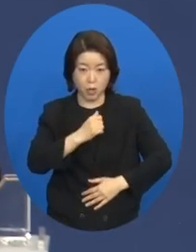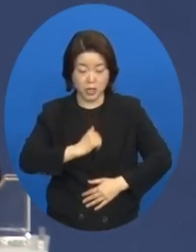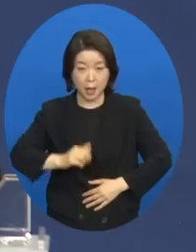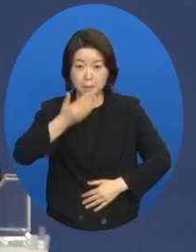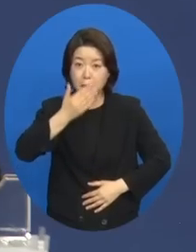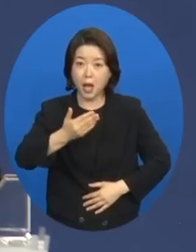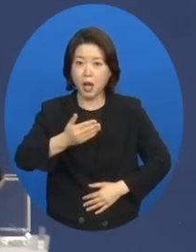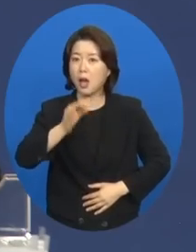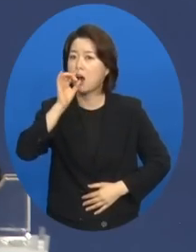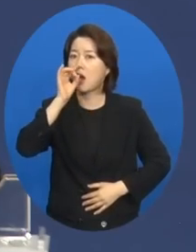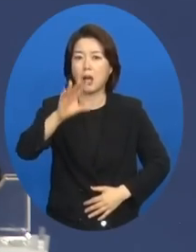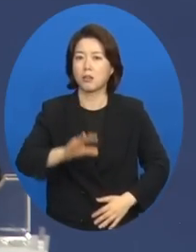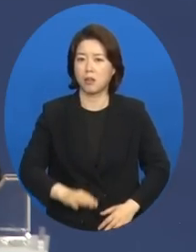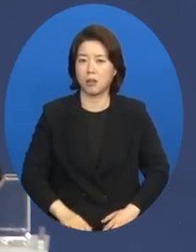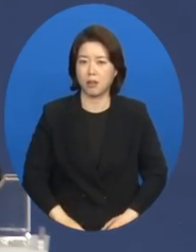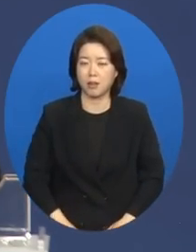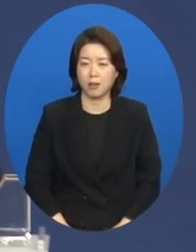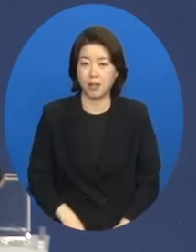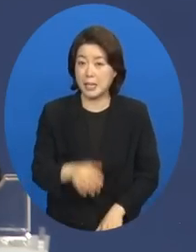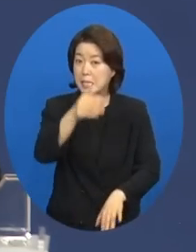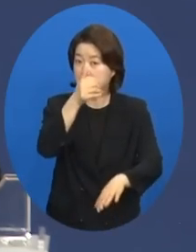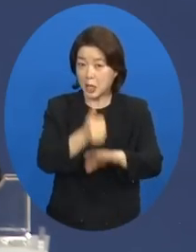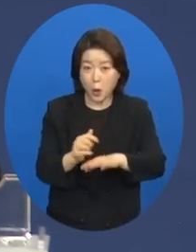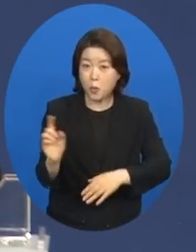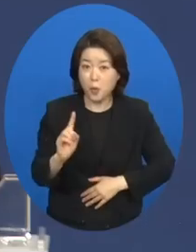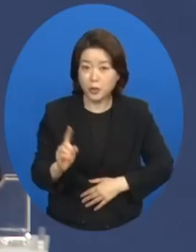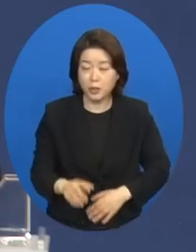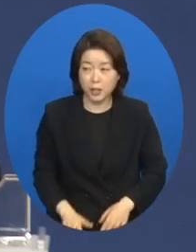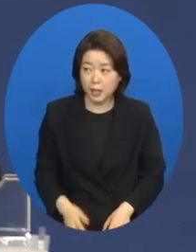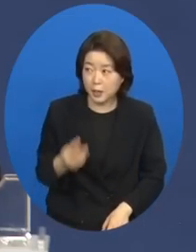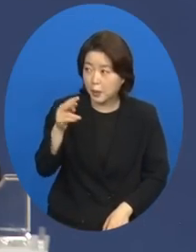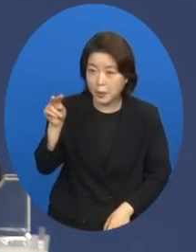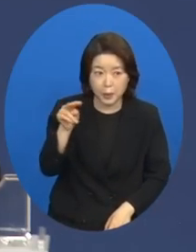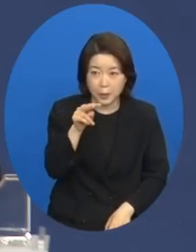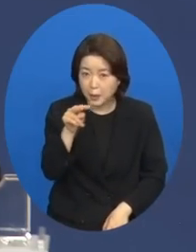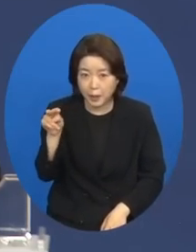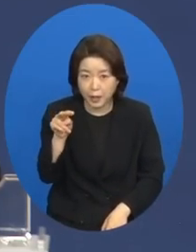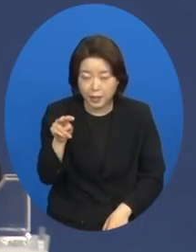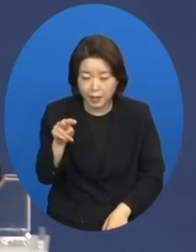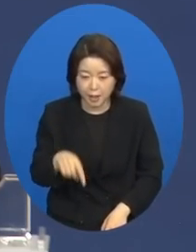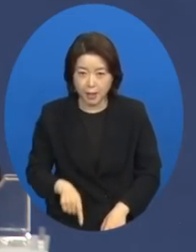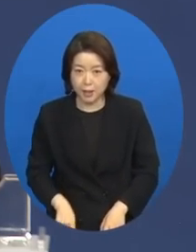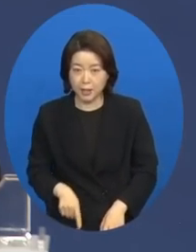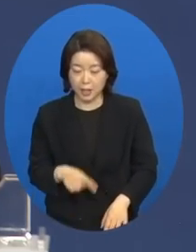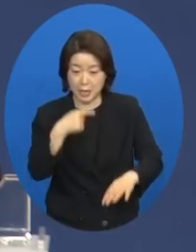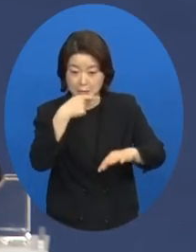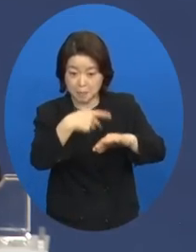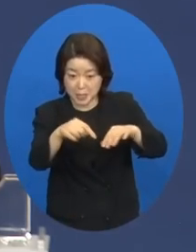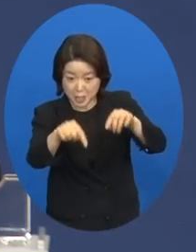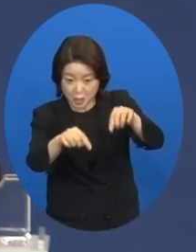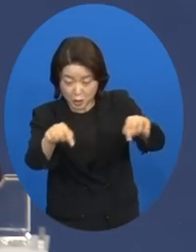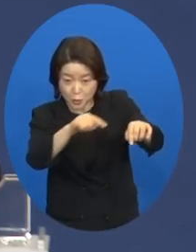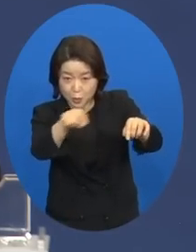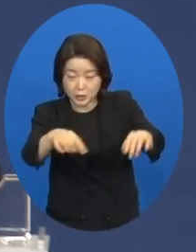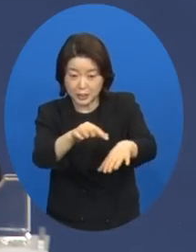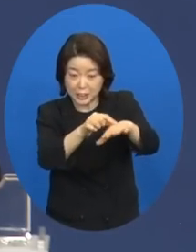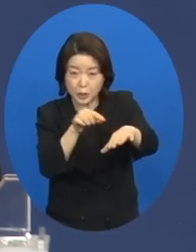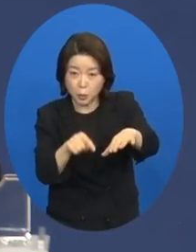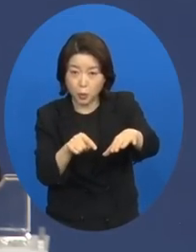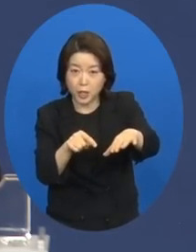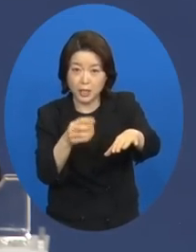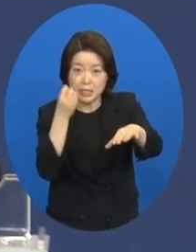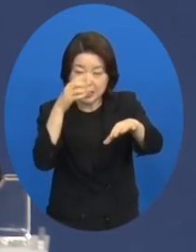있느냐? 없어요. 그래서 결국은 둘러보다가 그냥 피가 뚝뚝 떨어지는 그